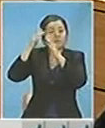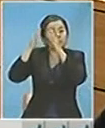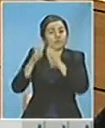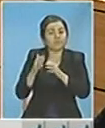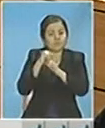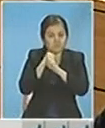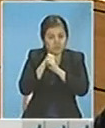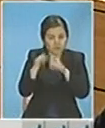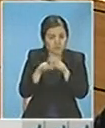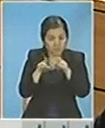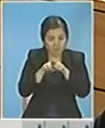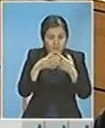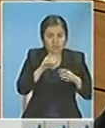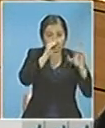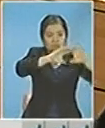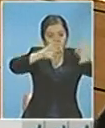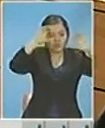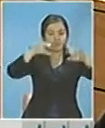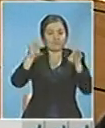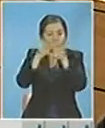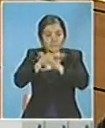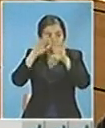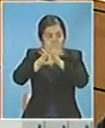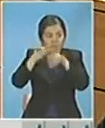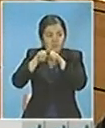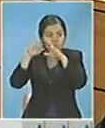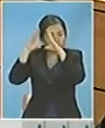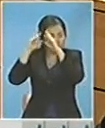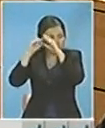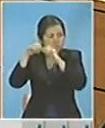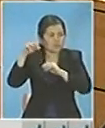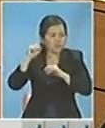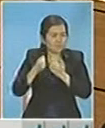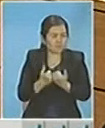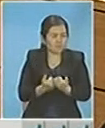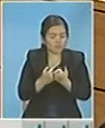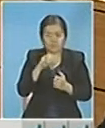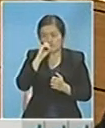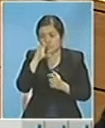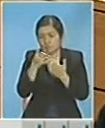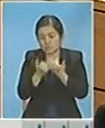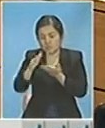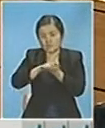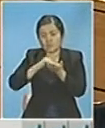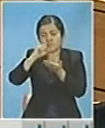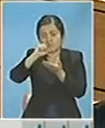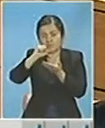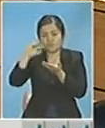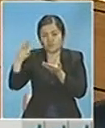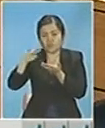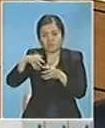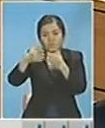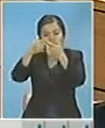องอย่างเดียวนะบางคนอาจจะบอกว่ารัฐบาลนี่เป็นสมองผมเองขออนุญาตที่จะกราบเรียนว่าสถาบันราชบัณฑิตเนี่ยนะครับสำหรับผมเนี่